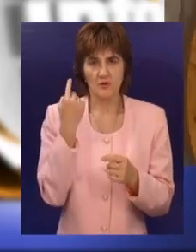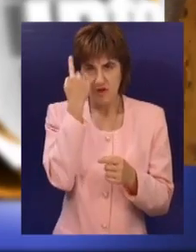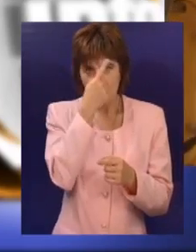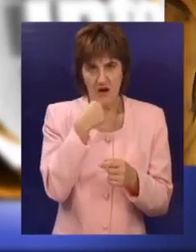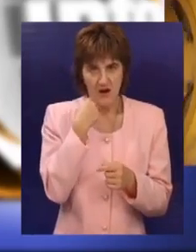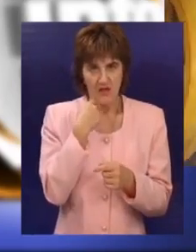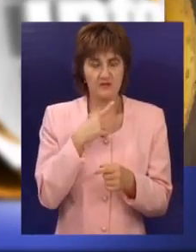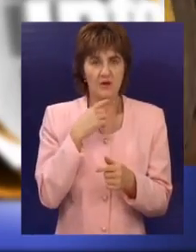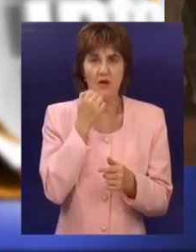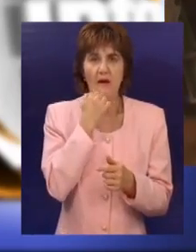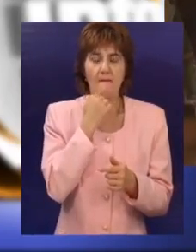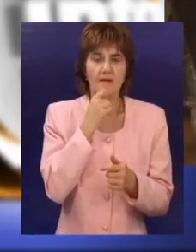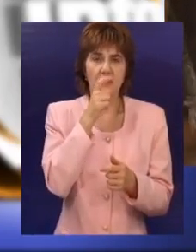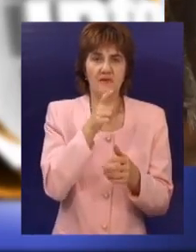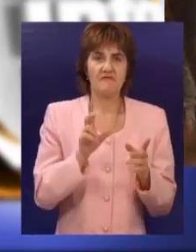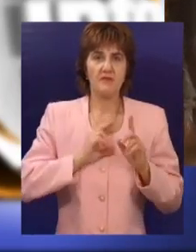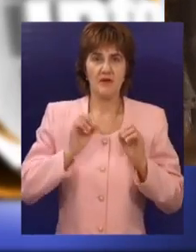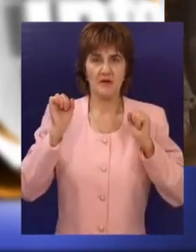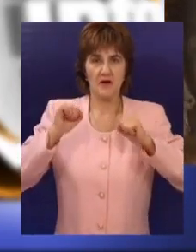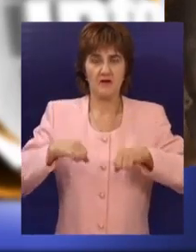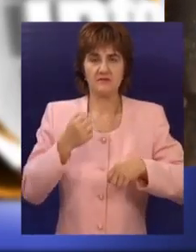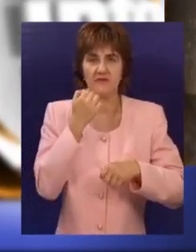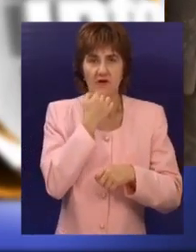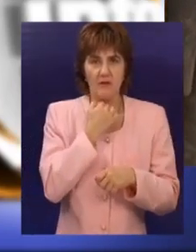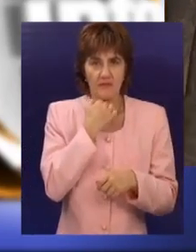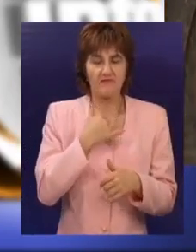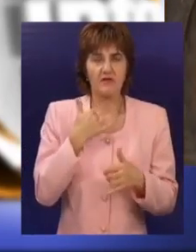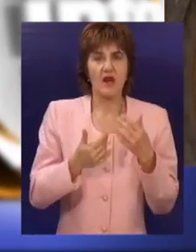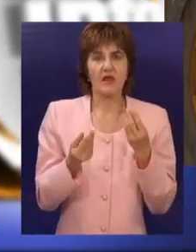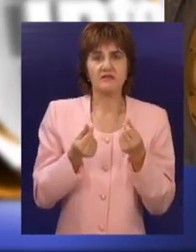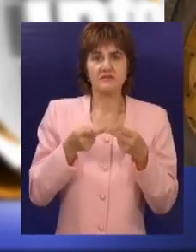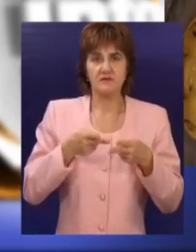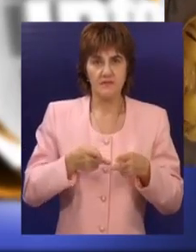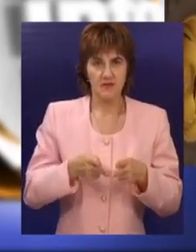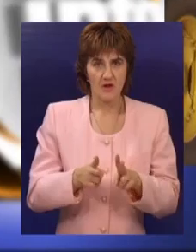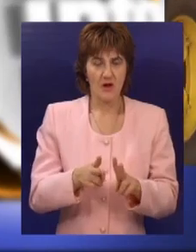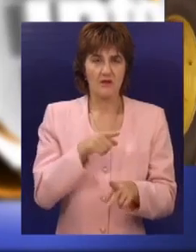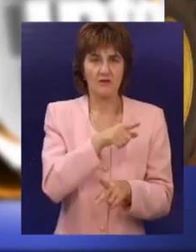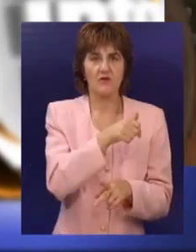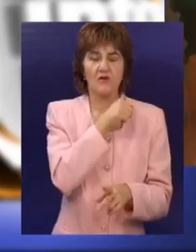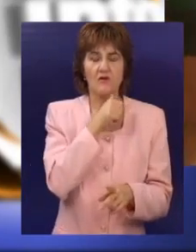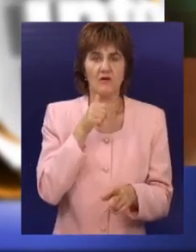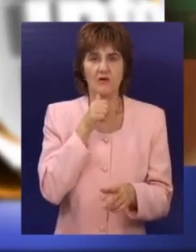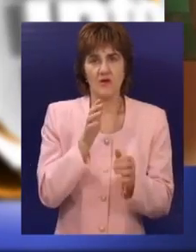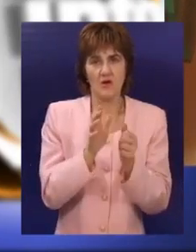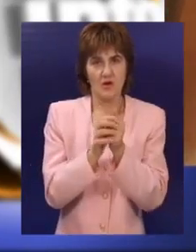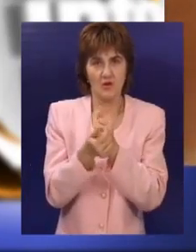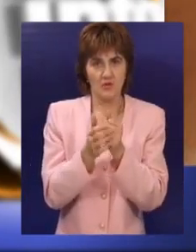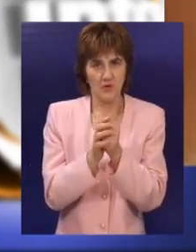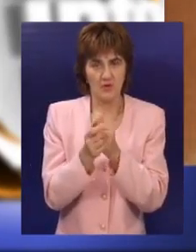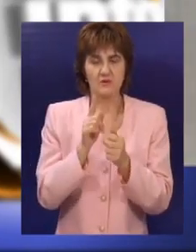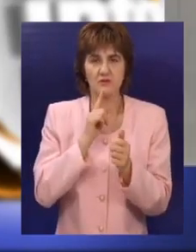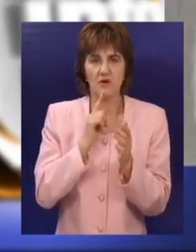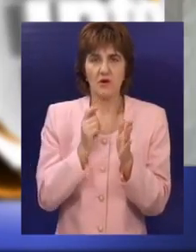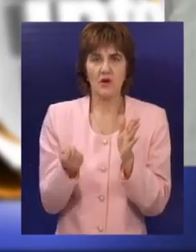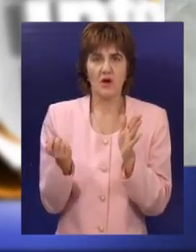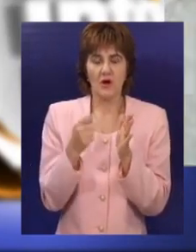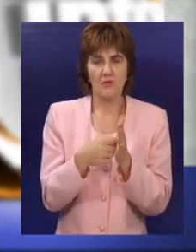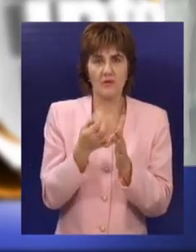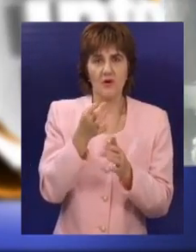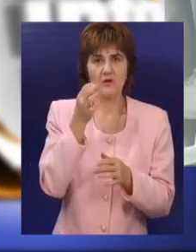lica, nosilaca registrovanih poljoprivrednih gazdinstava i zemljoradničkih zadruga. Minimalna količina merkantilnog kukuruza koja se kupuje